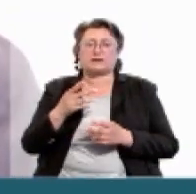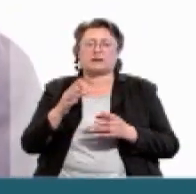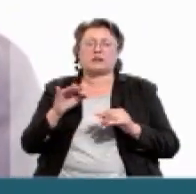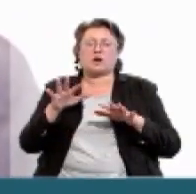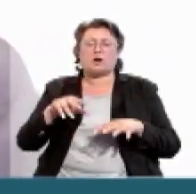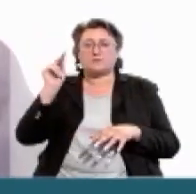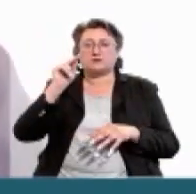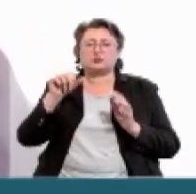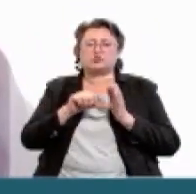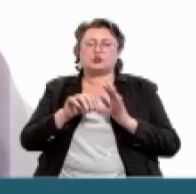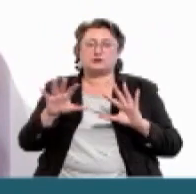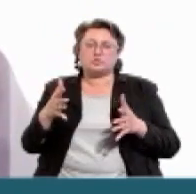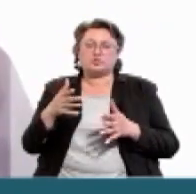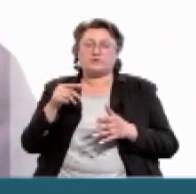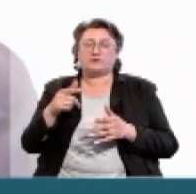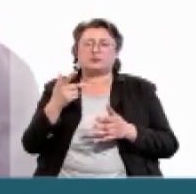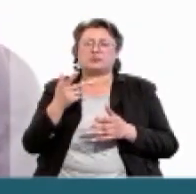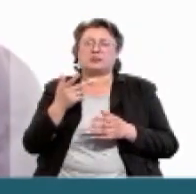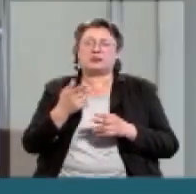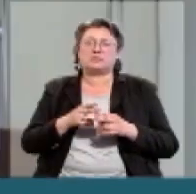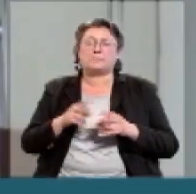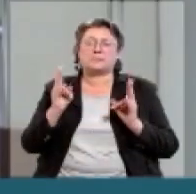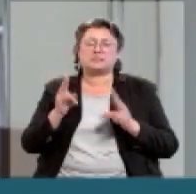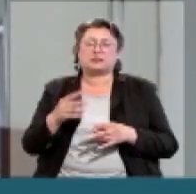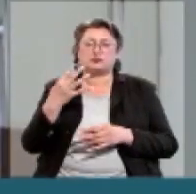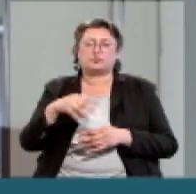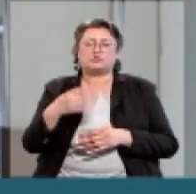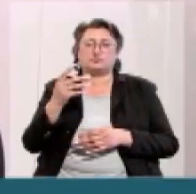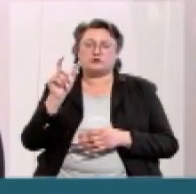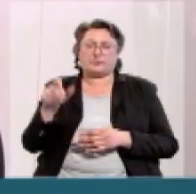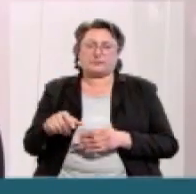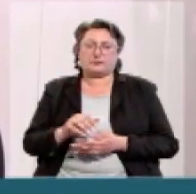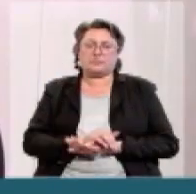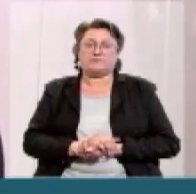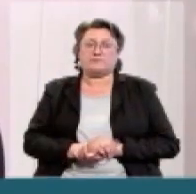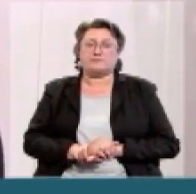нысандарында 6 оқиға тіркелді. Одан 44 адам зардап шекті. 41-і бала.